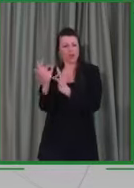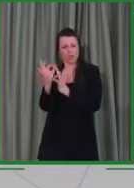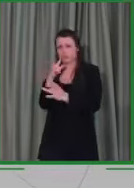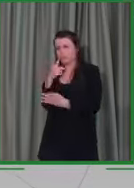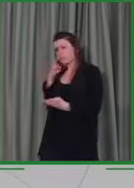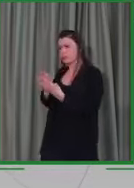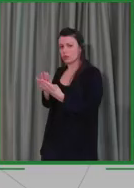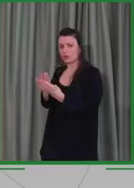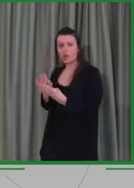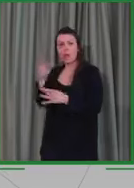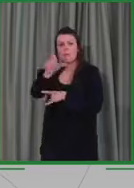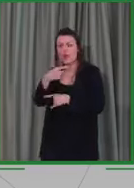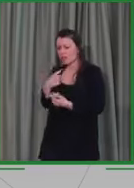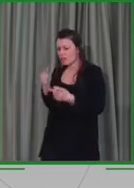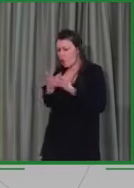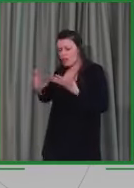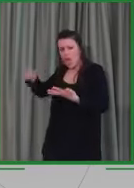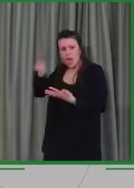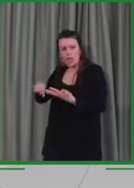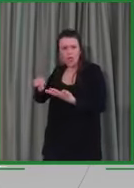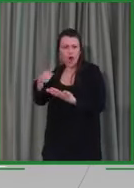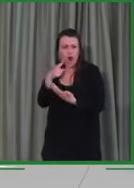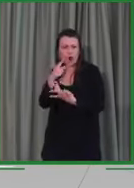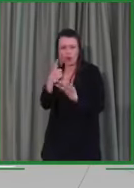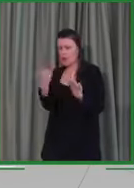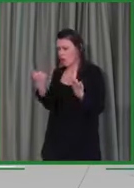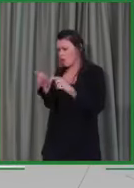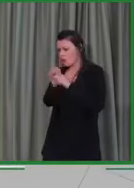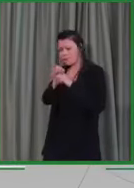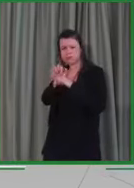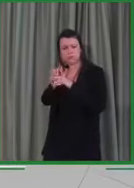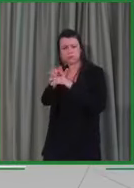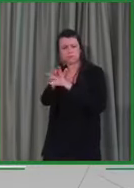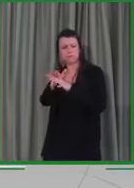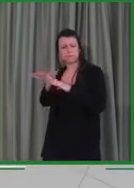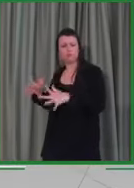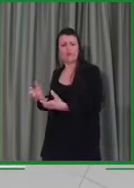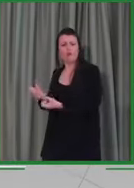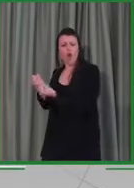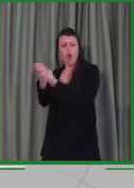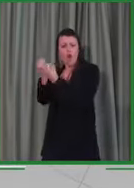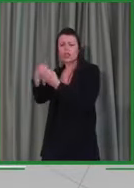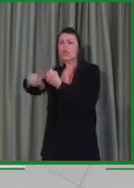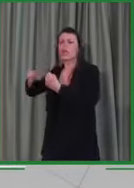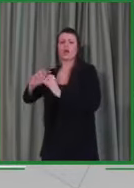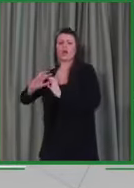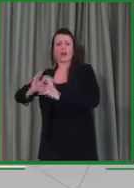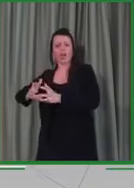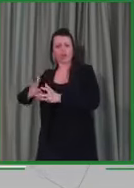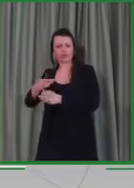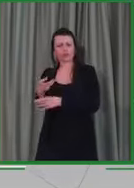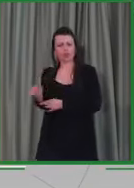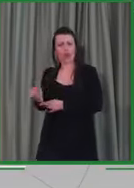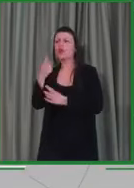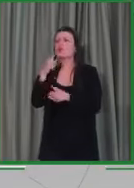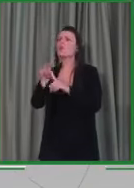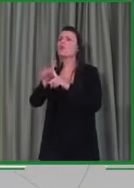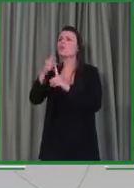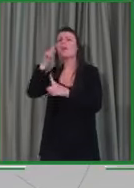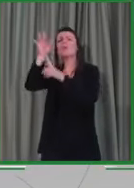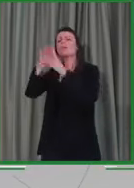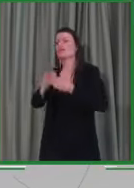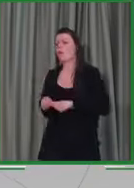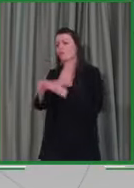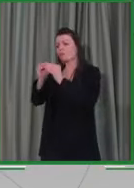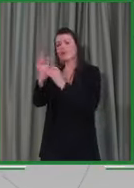quel territorio perché l'idea di mettere di di di realizzare è queste degenze per